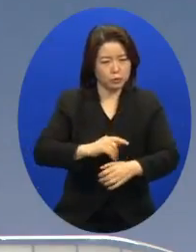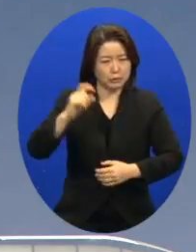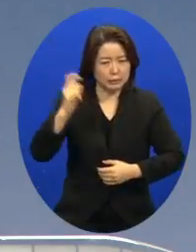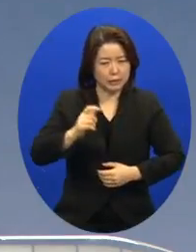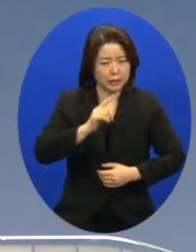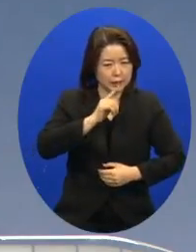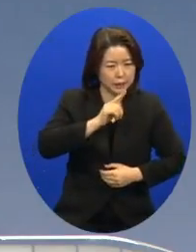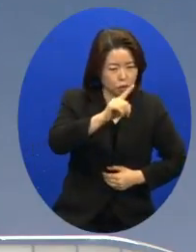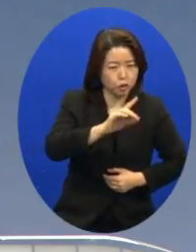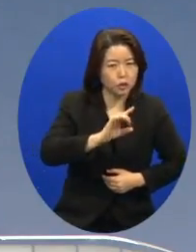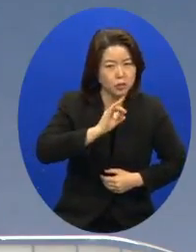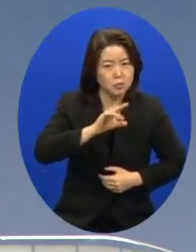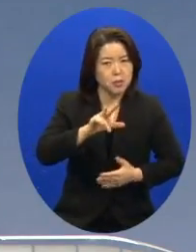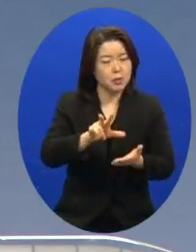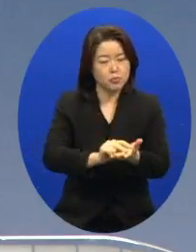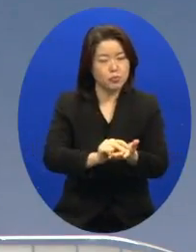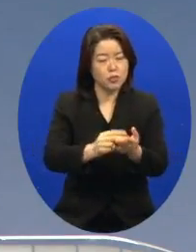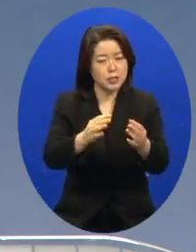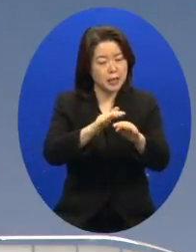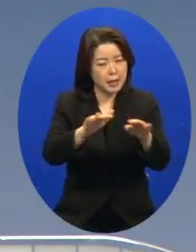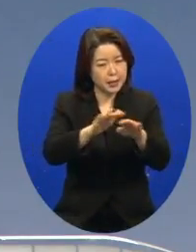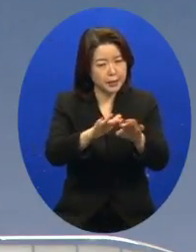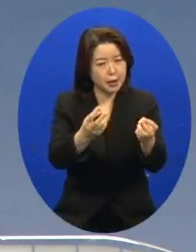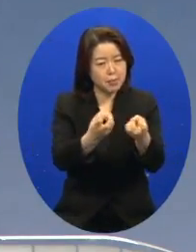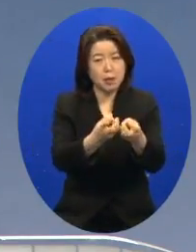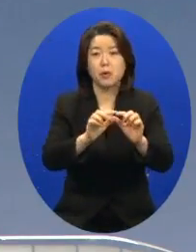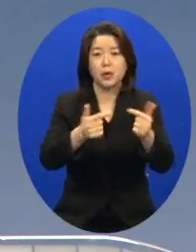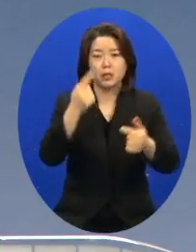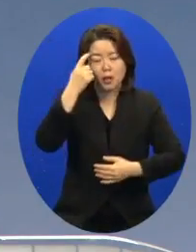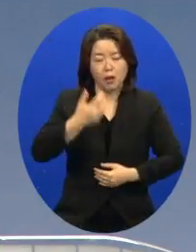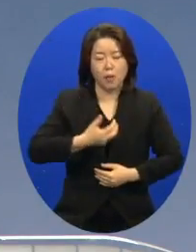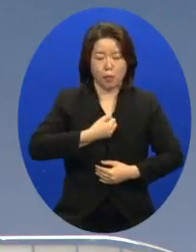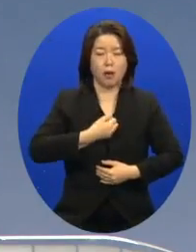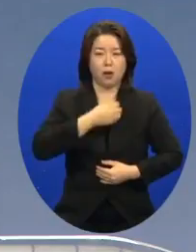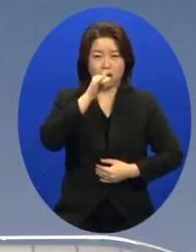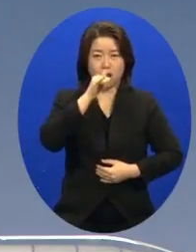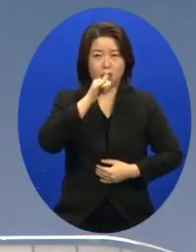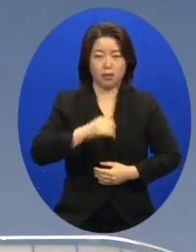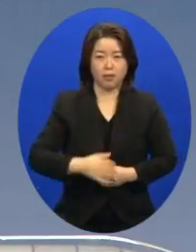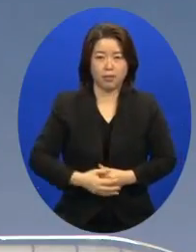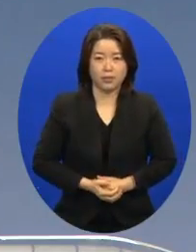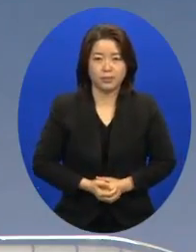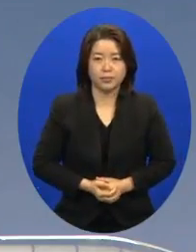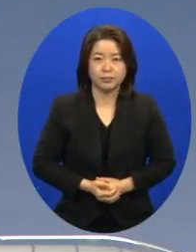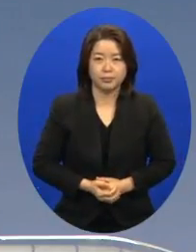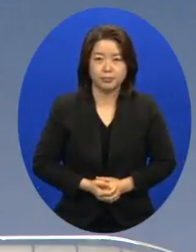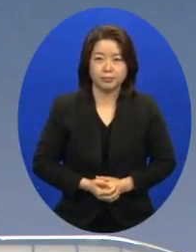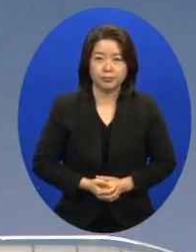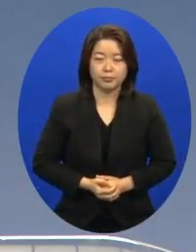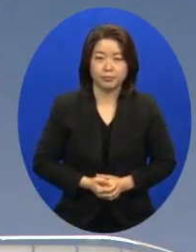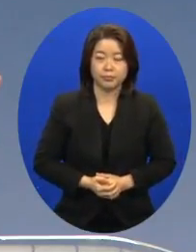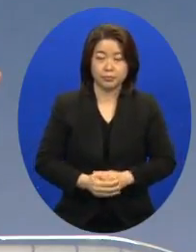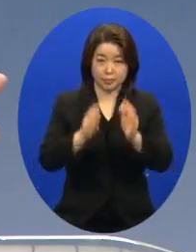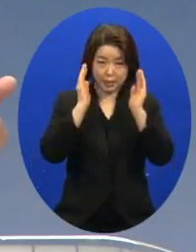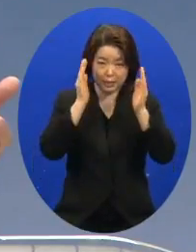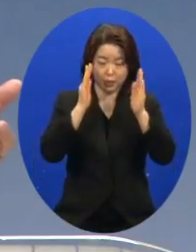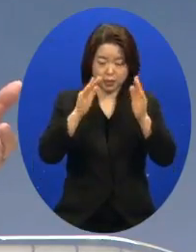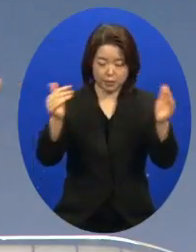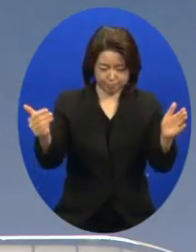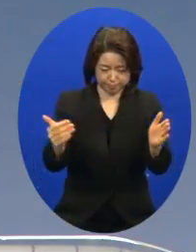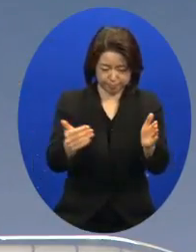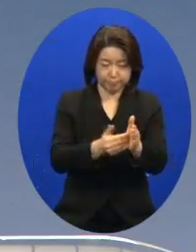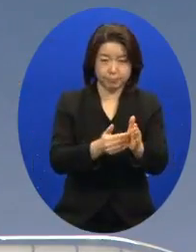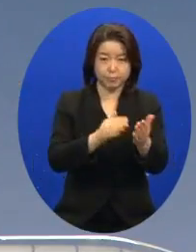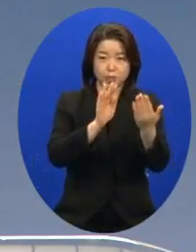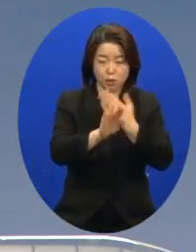주장하는 것만 문제를 푸는 방법이 아니라는 것에 충격을 받았습니다 수업이 마무리되면서